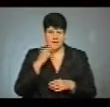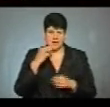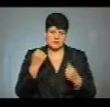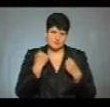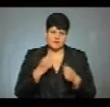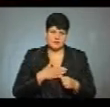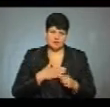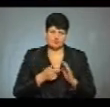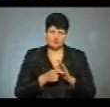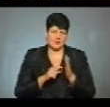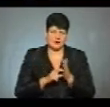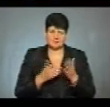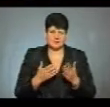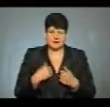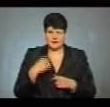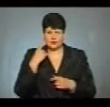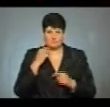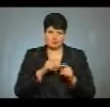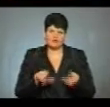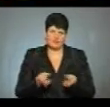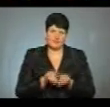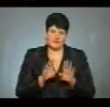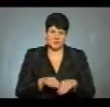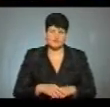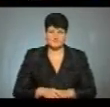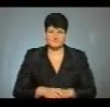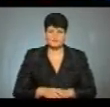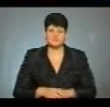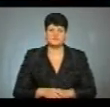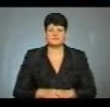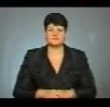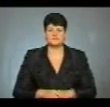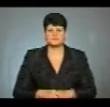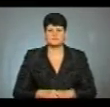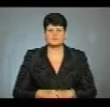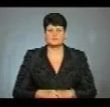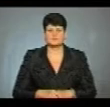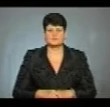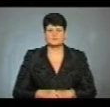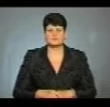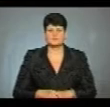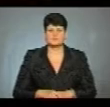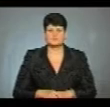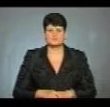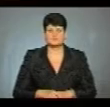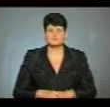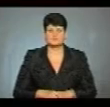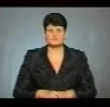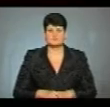спортсмени в нашому класі, ну і думаю, зі школи теж. Марія Котенко, Андрій Прокопів. Новини на Суспільному. Тернопіль.